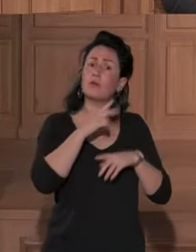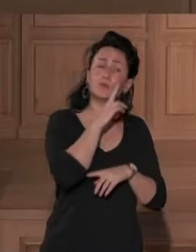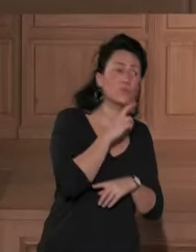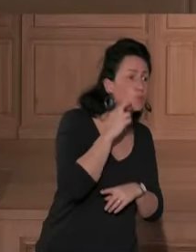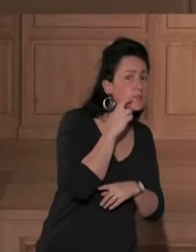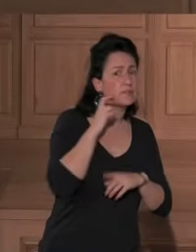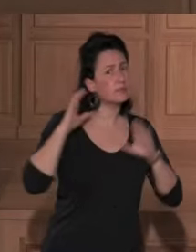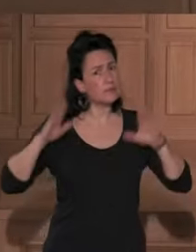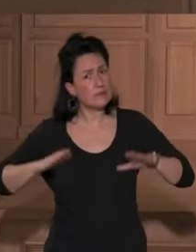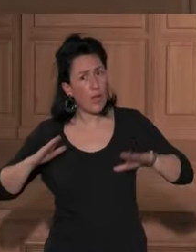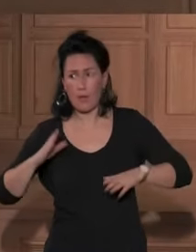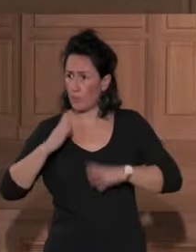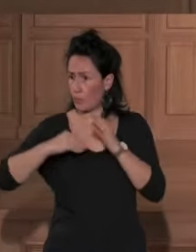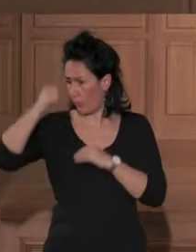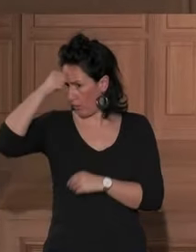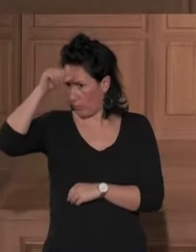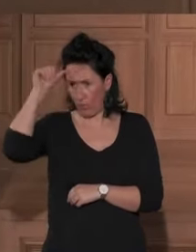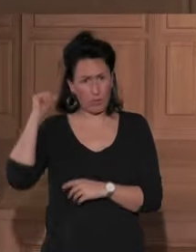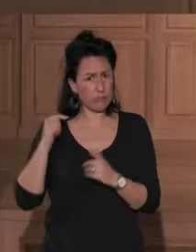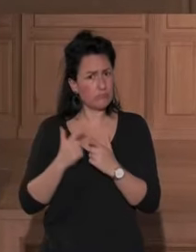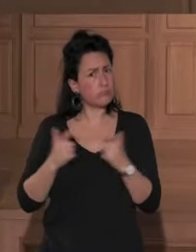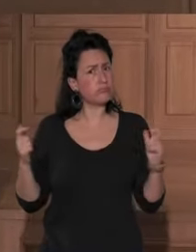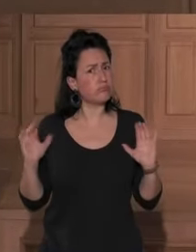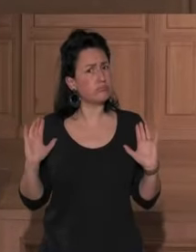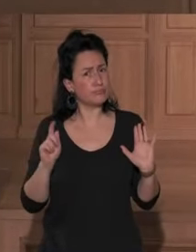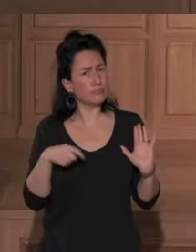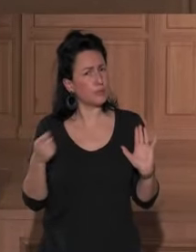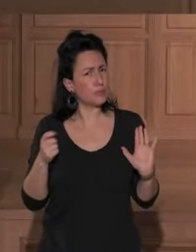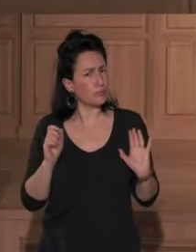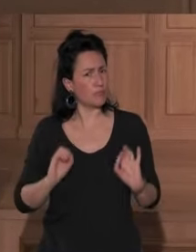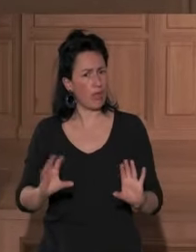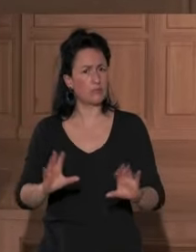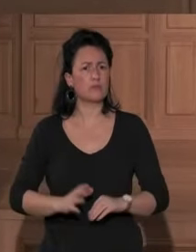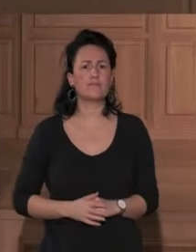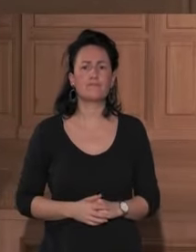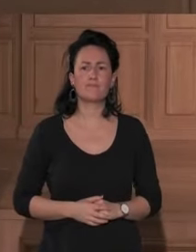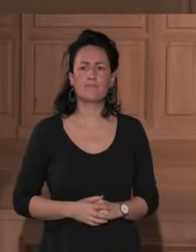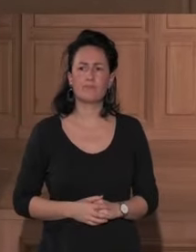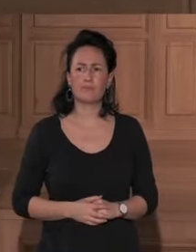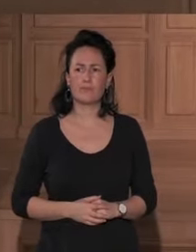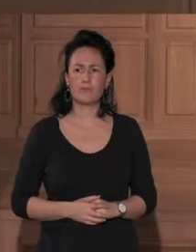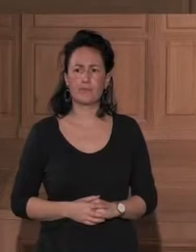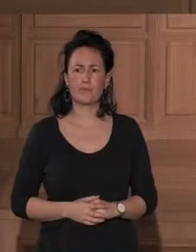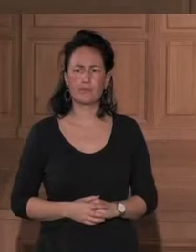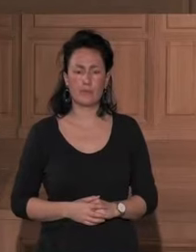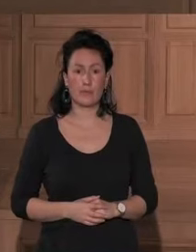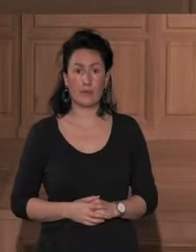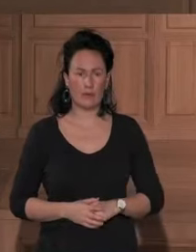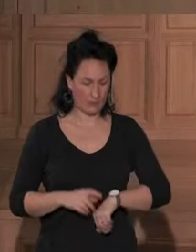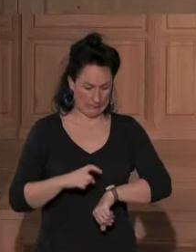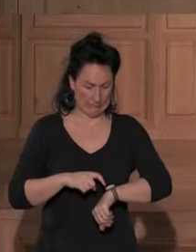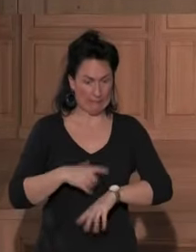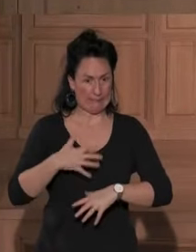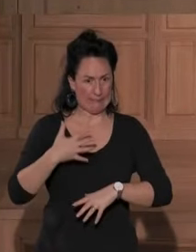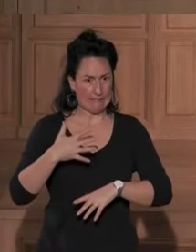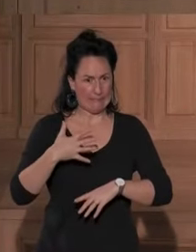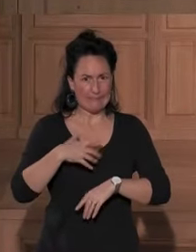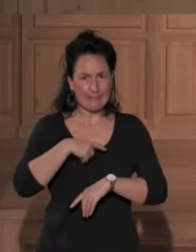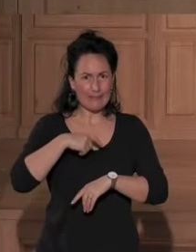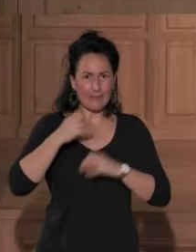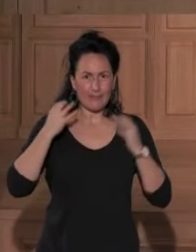Hein. Ouais. Mais les aussi. Bien sûr, normal. Je vois que le temps passe vite, hein, mes amis.